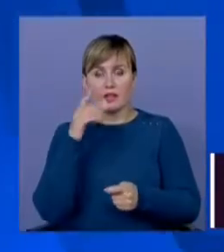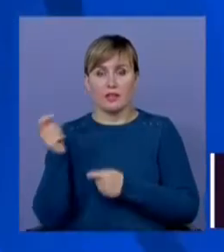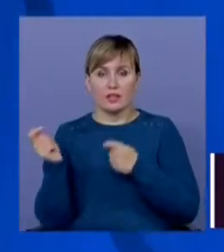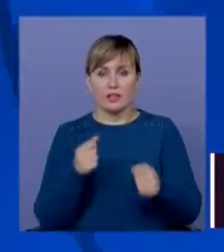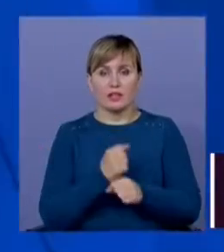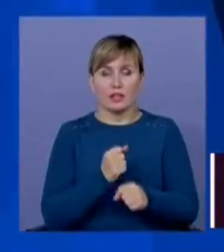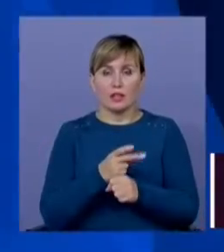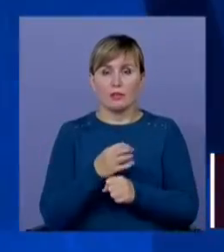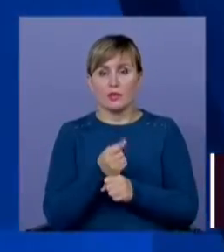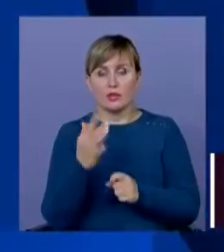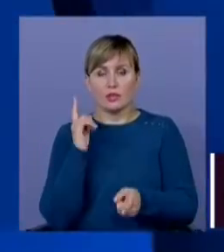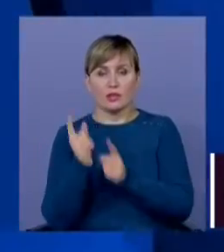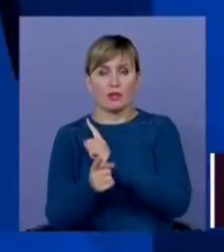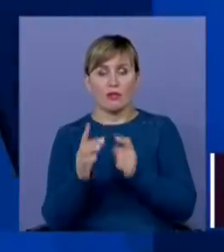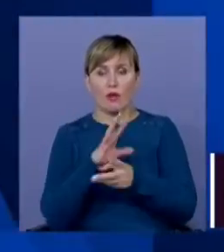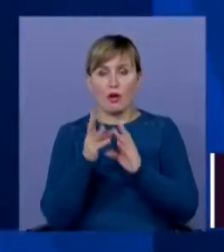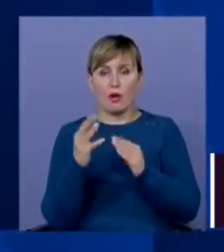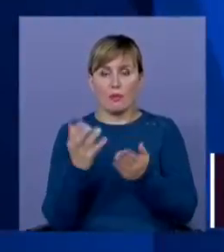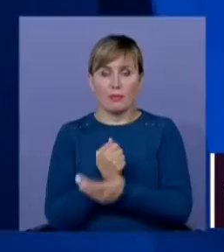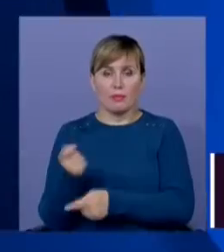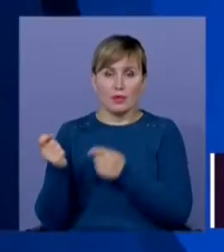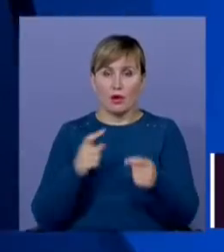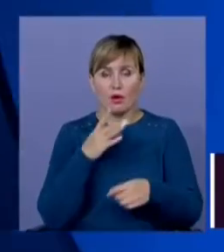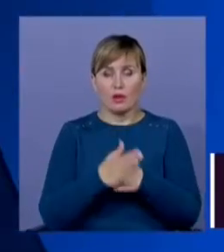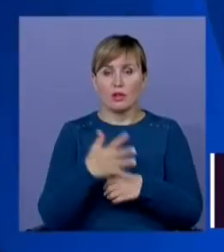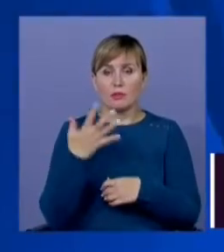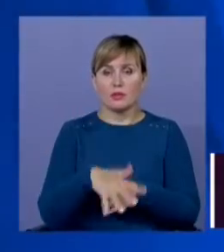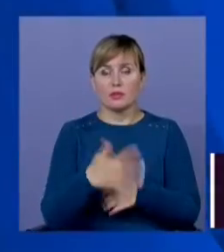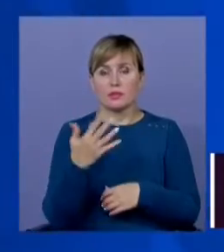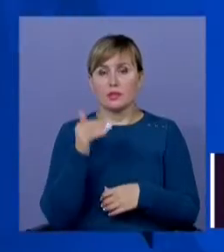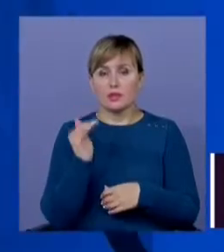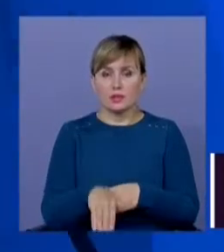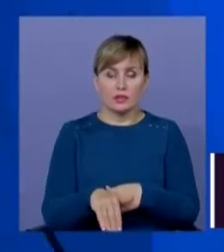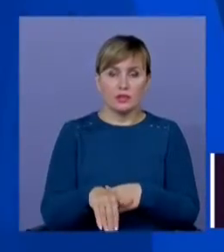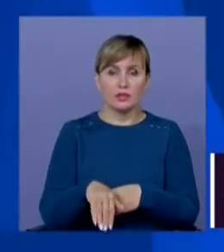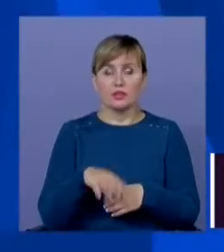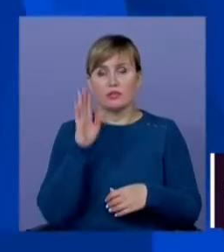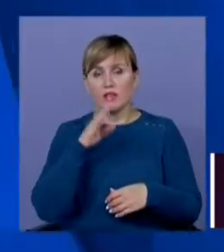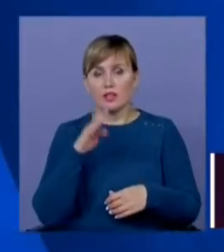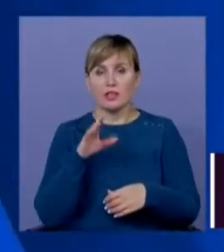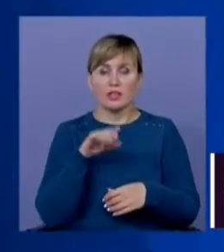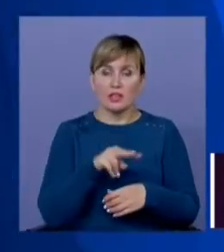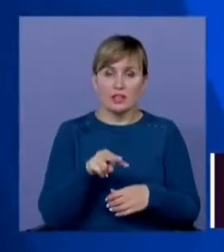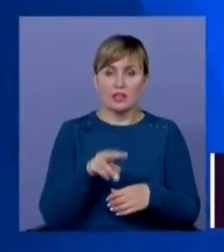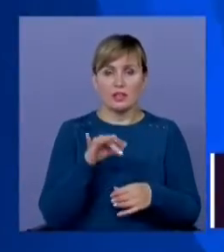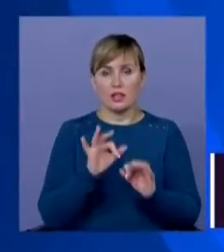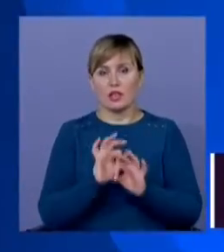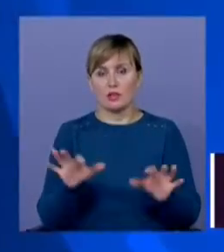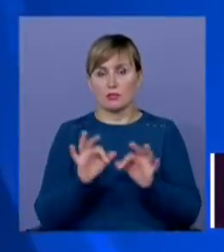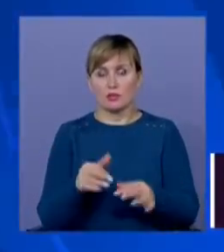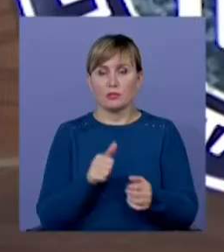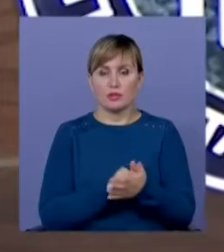совершая по несколько рейсов, в общей сложности привезли жителям около 55 тысяч литров живительной влаги и объяснили причину коммунальной